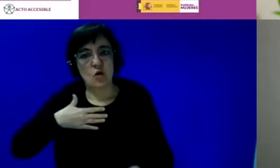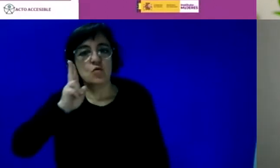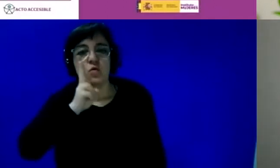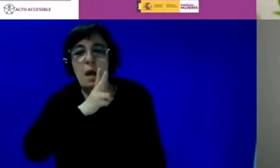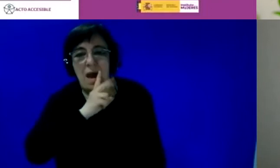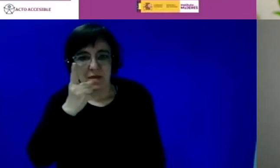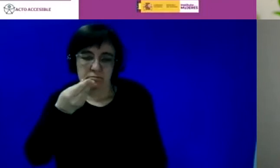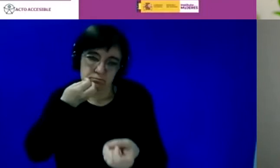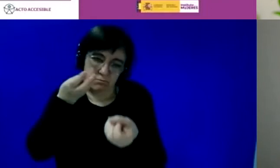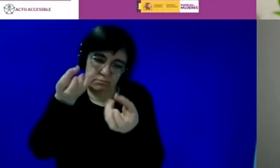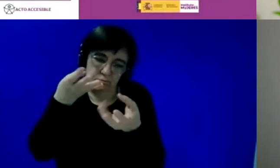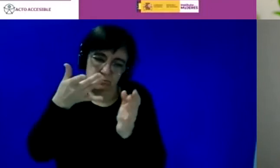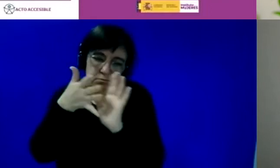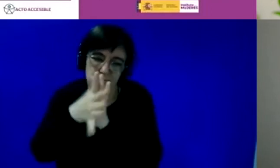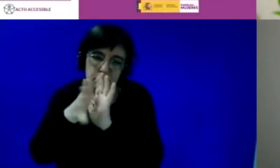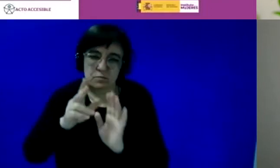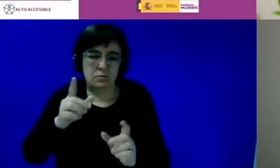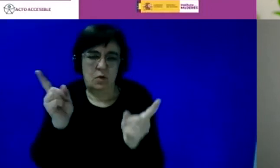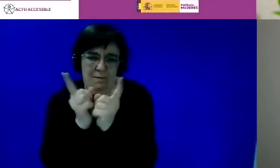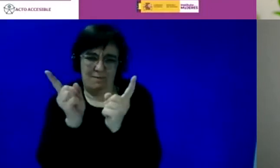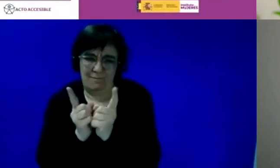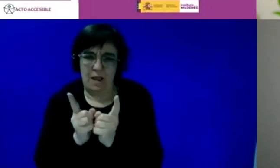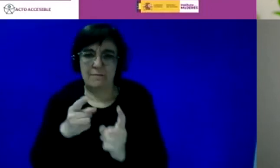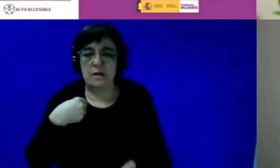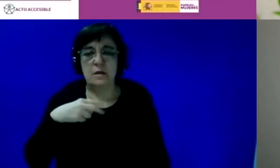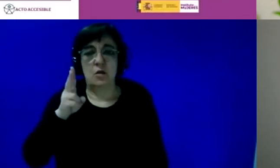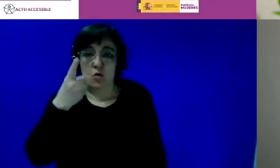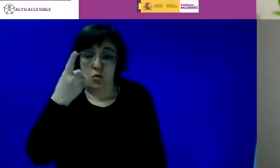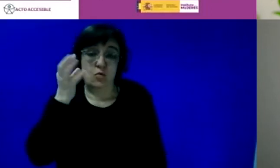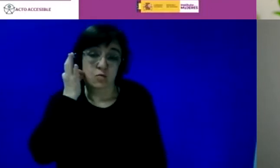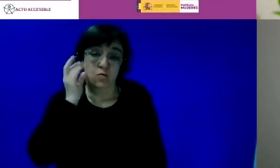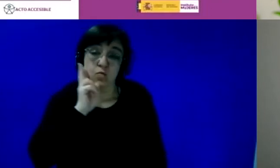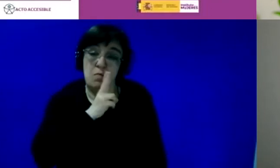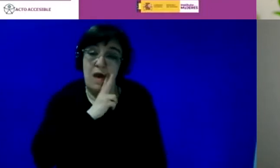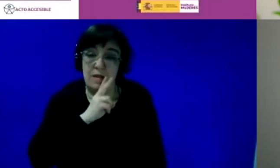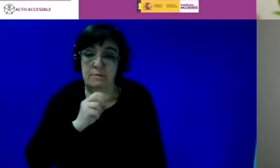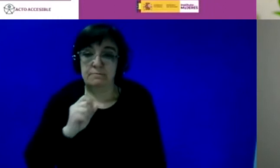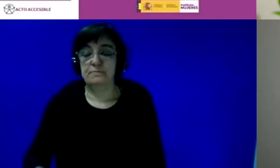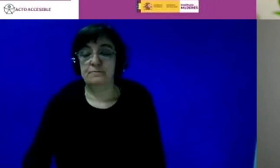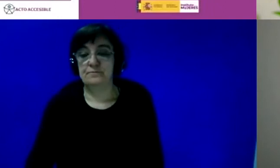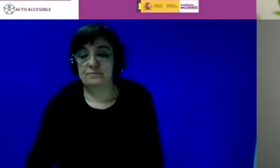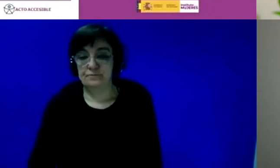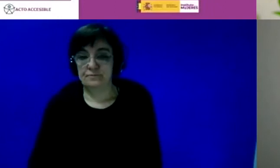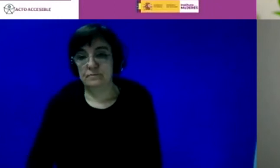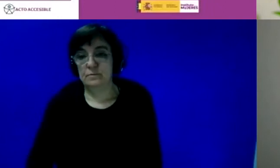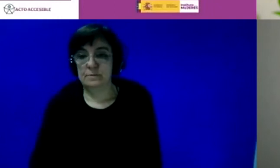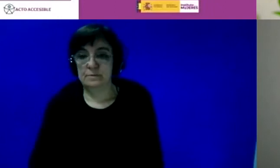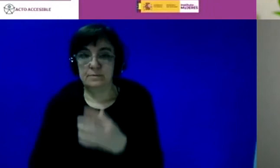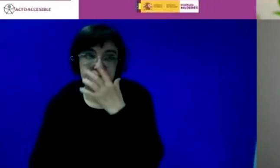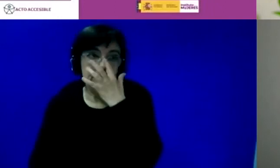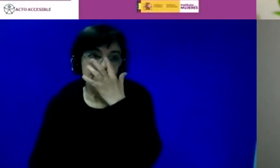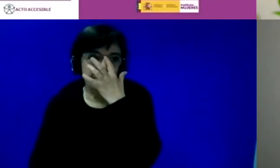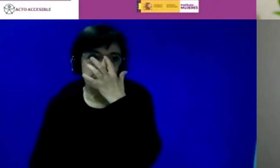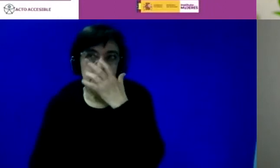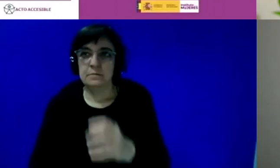ми знаємо, що переслідуються активісти з інвалідністю, прямо вбиваються вже в домах, ви це бачите з інтернету, з